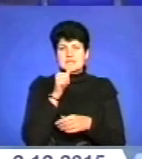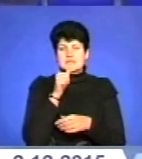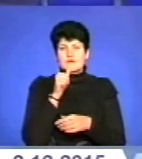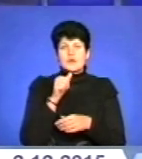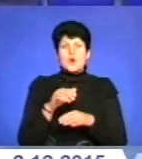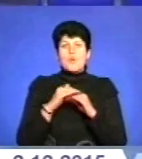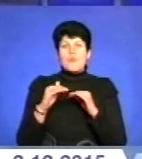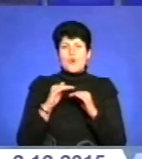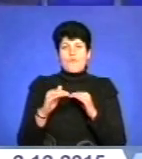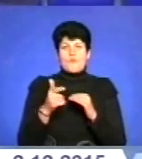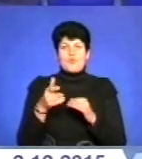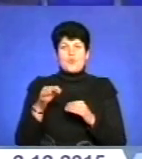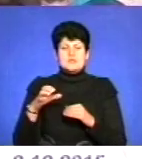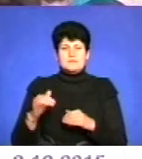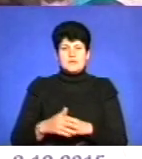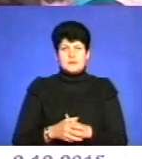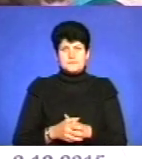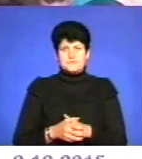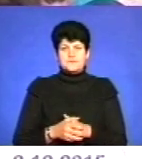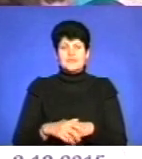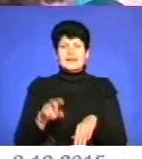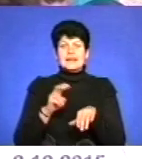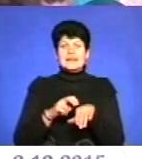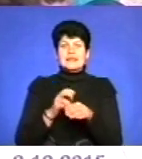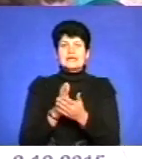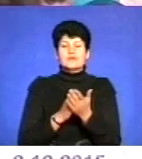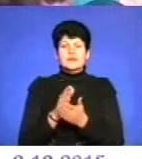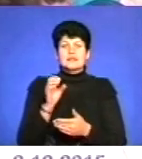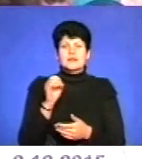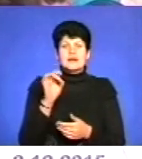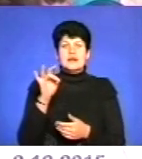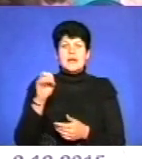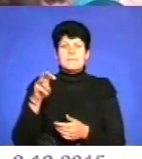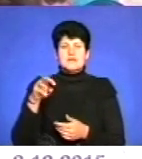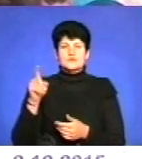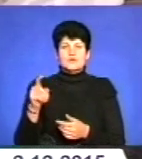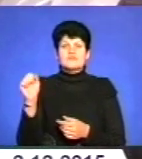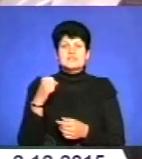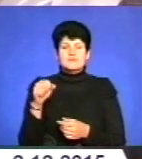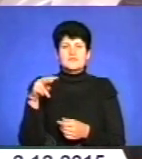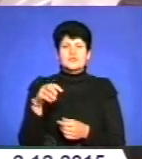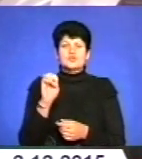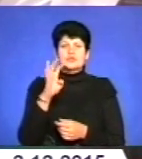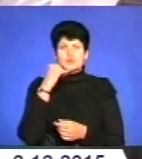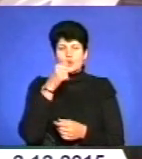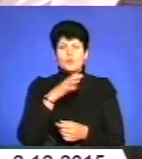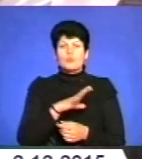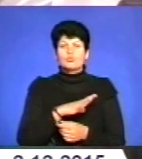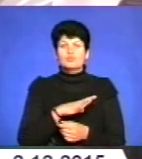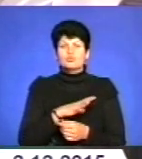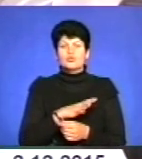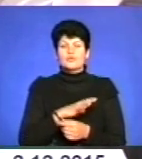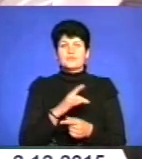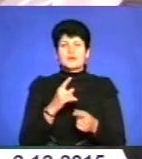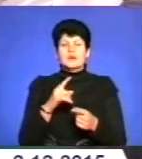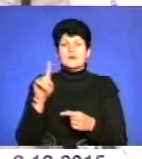у сюжеті Ірини Демчук. Лікар-хірург Едуард Ремезюк у серпні 2014 року був мобілізований у